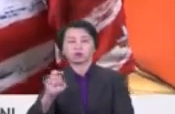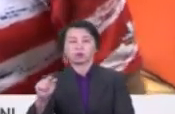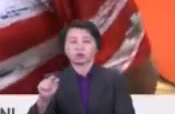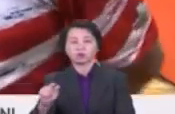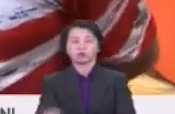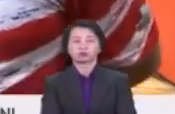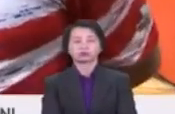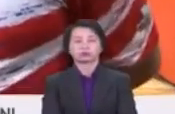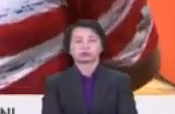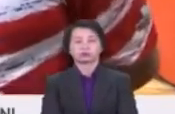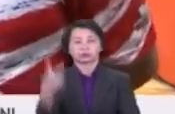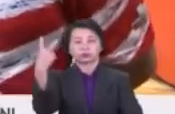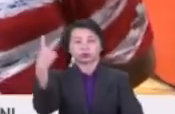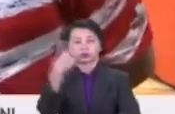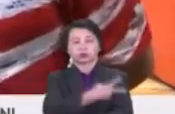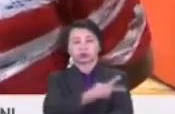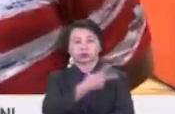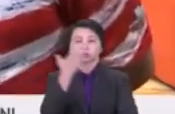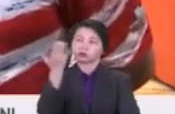Kemarin